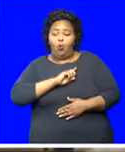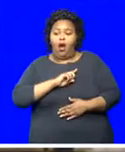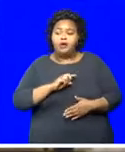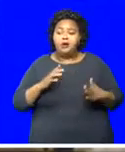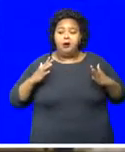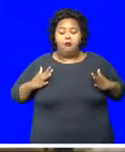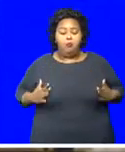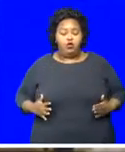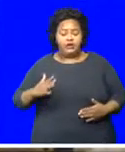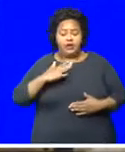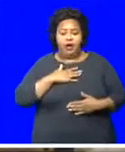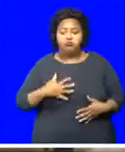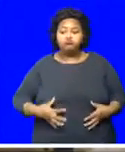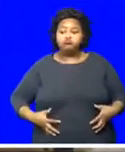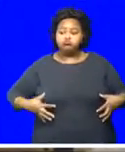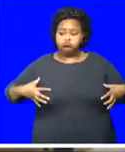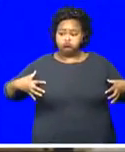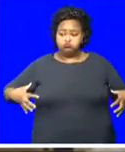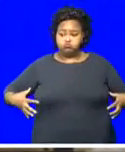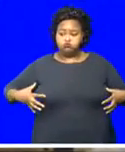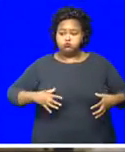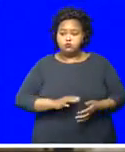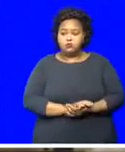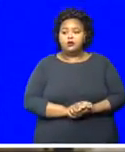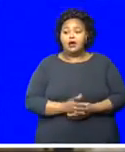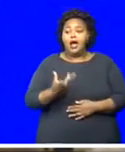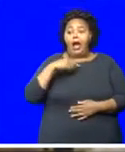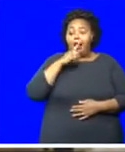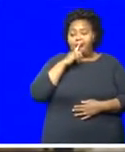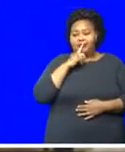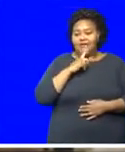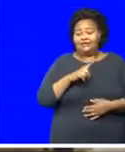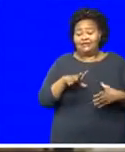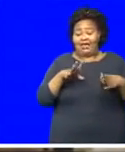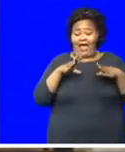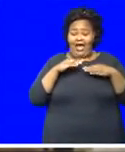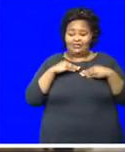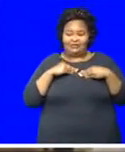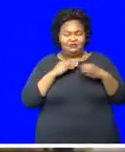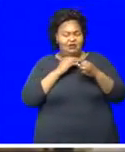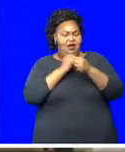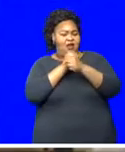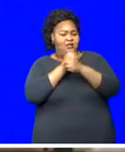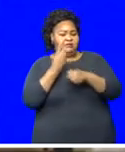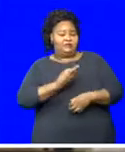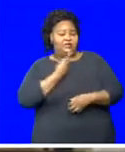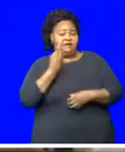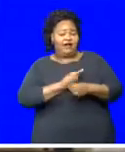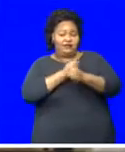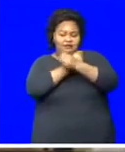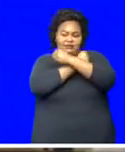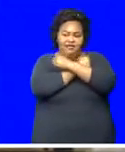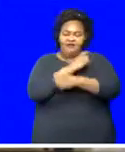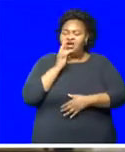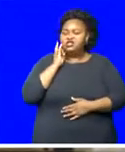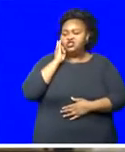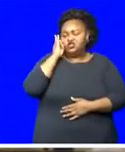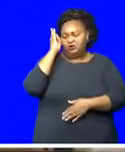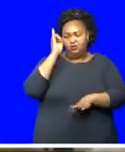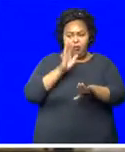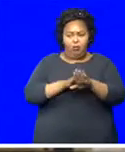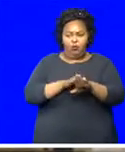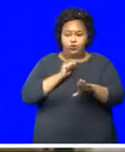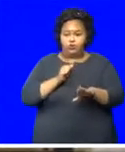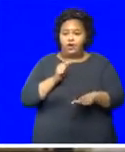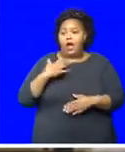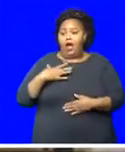kwathi lapho lengaqala khona kutimukela ngatithandza baba baningi labamfula abafisa labangibhutaka ukuthi